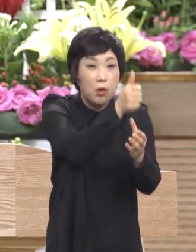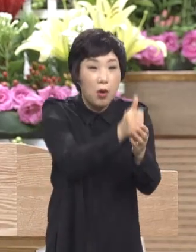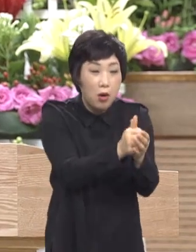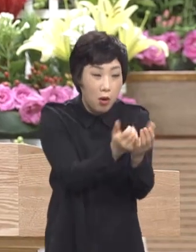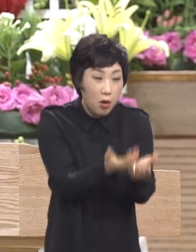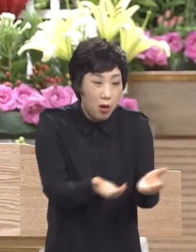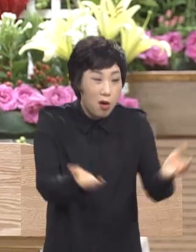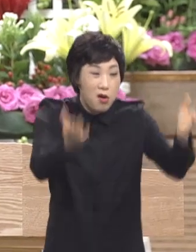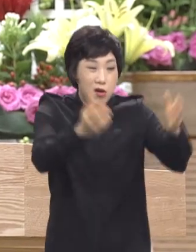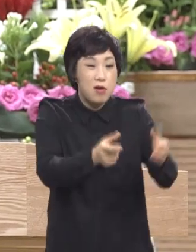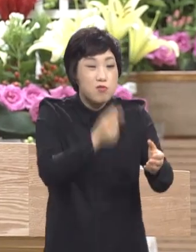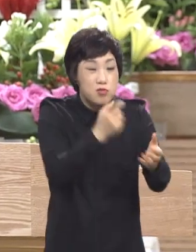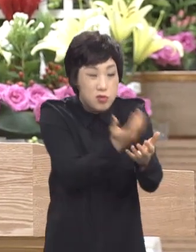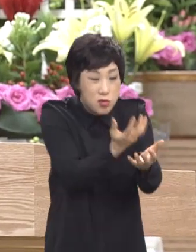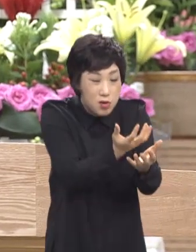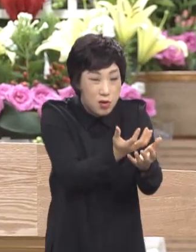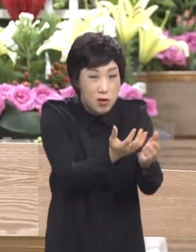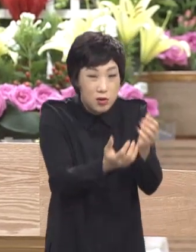그것도